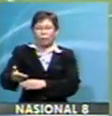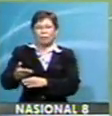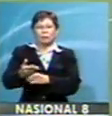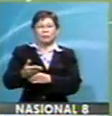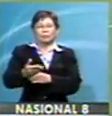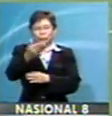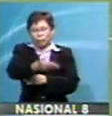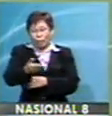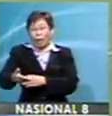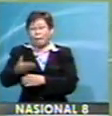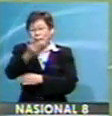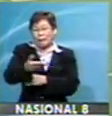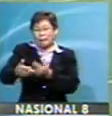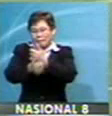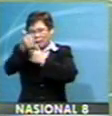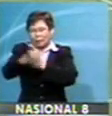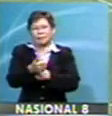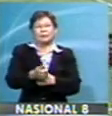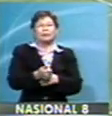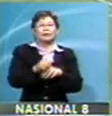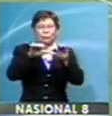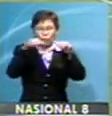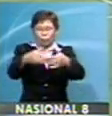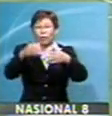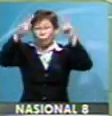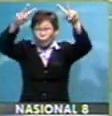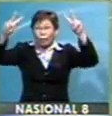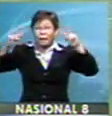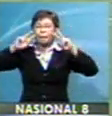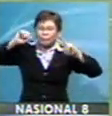suar skuad bala sepak Vietnam akan tiba